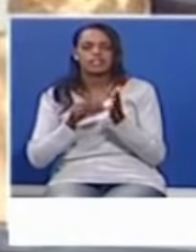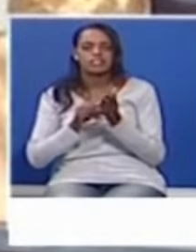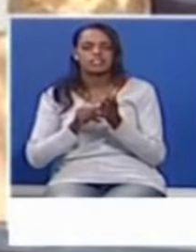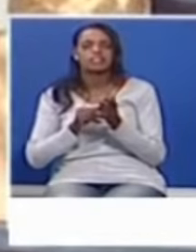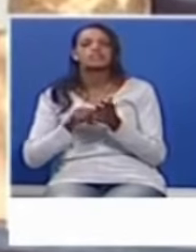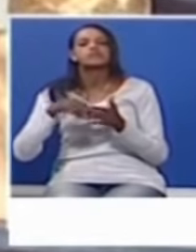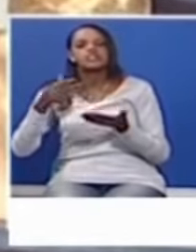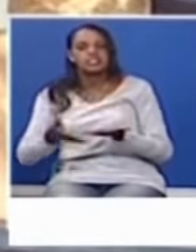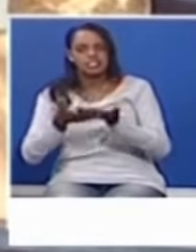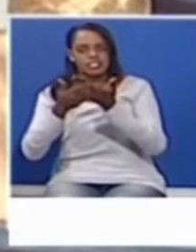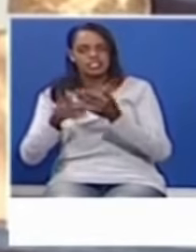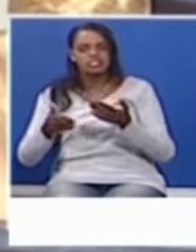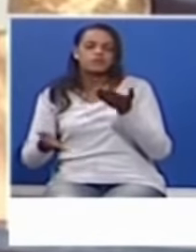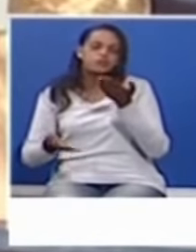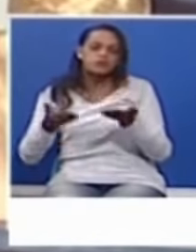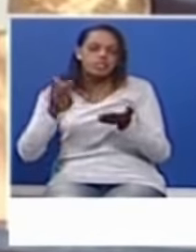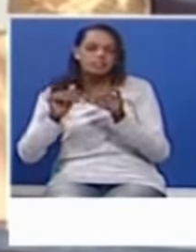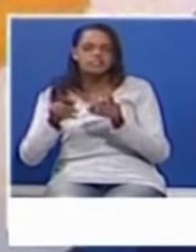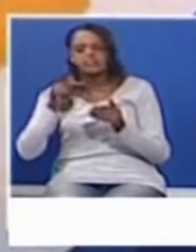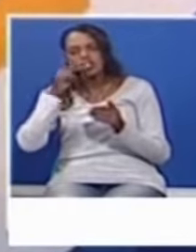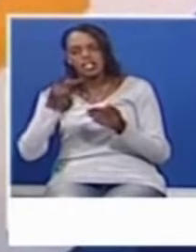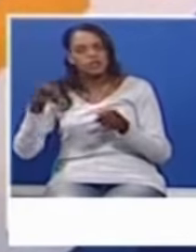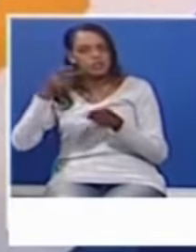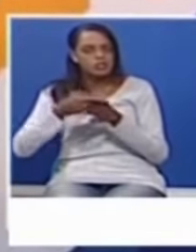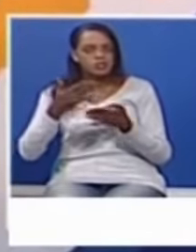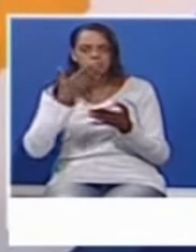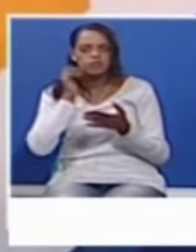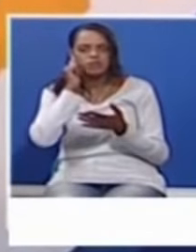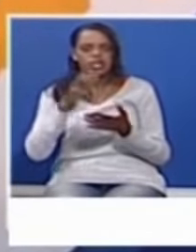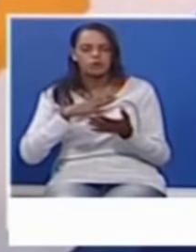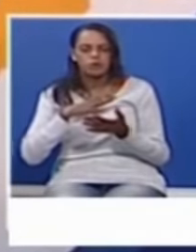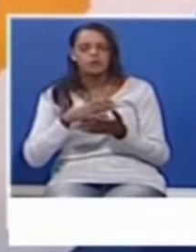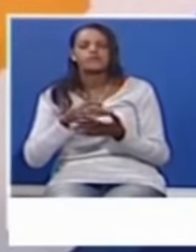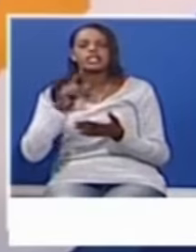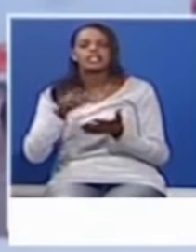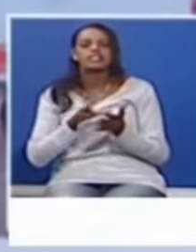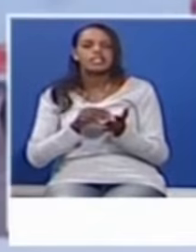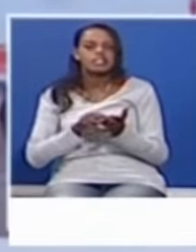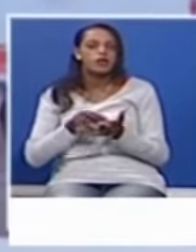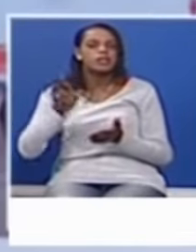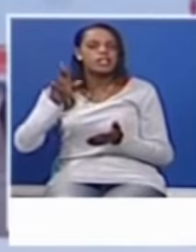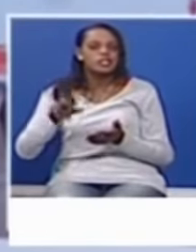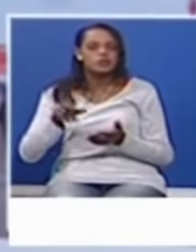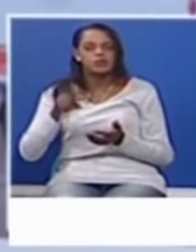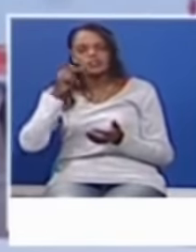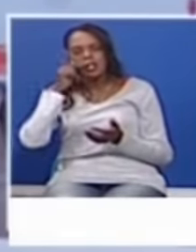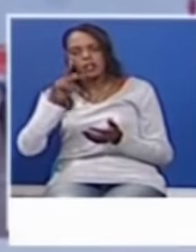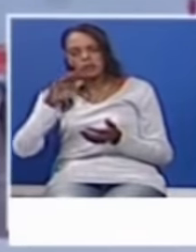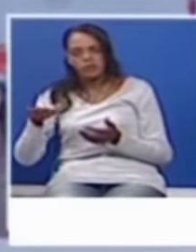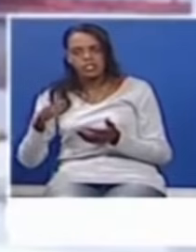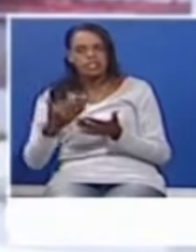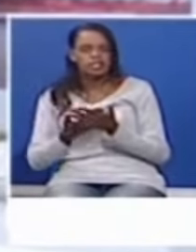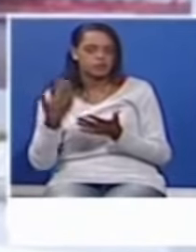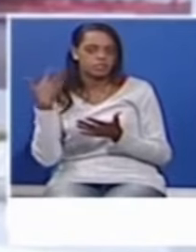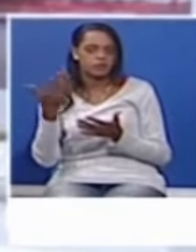متحنفات بمزياد متقن اتاو چاينا عم معباي لعول استوات اخر اللويم اتي اهقراوي اكسبو چايناويان تكالات كاب